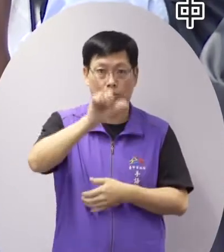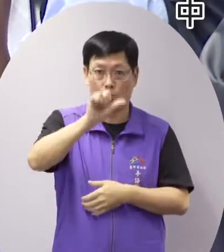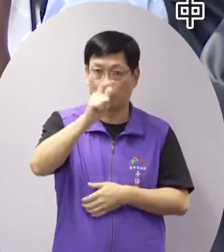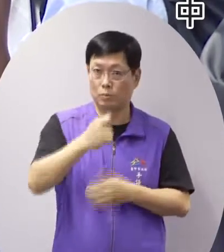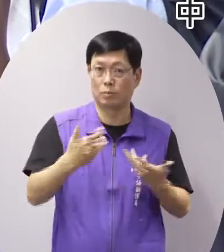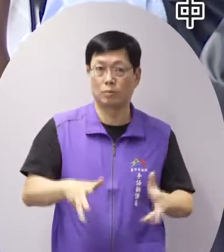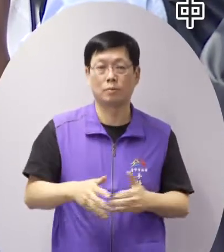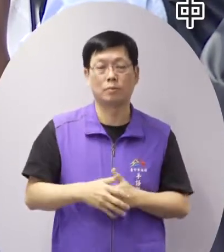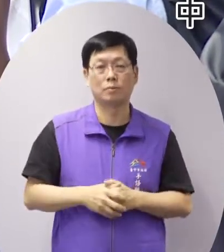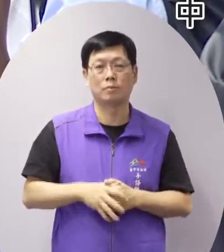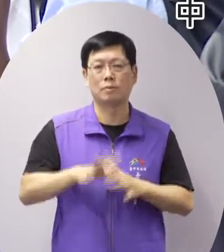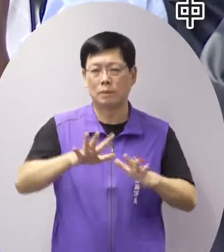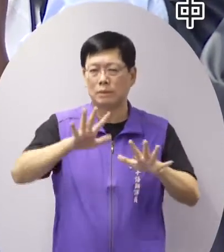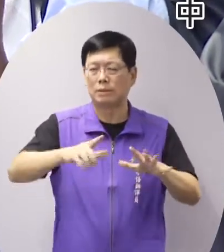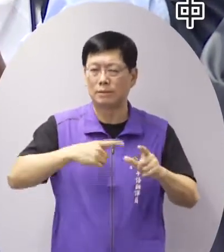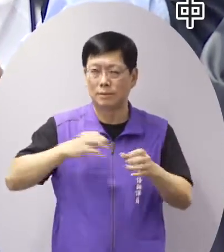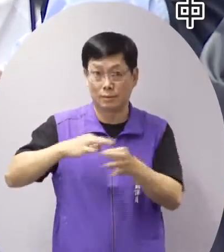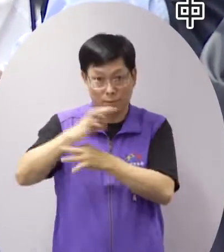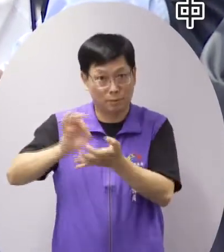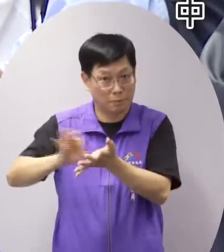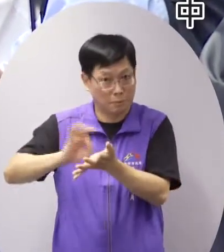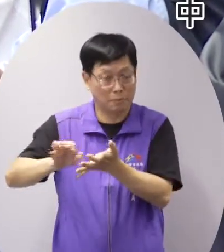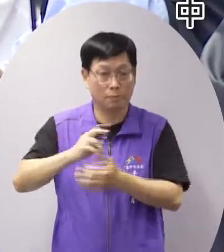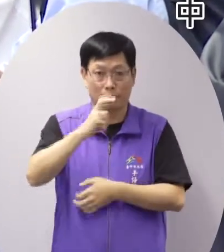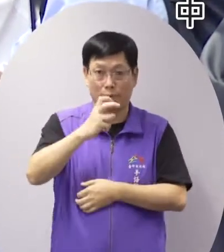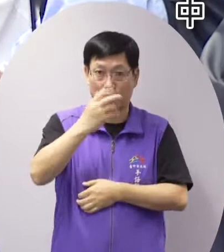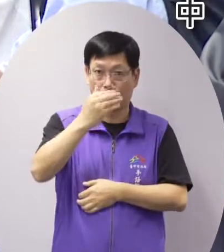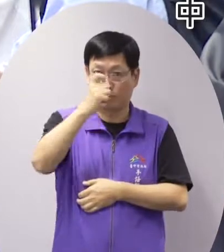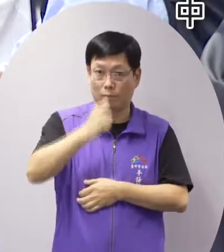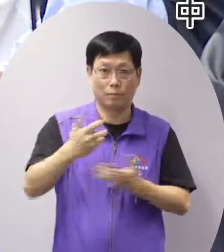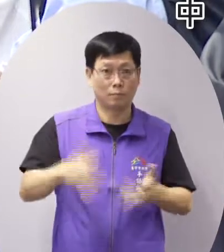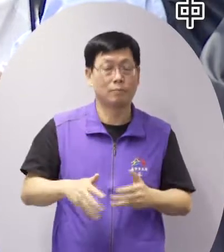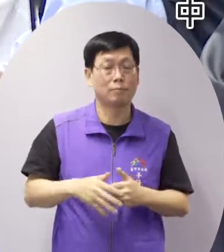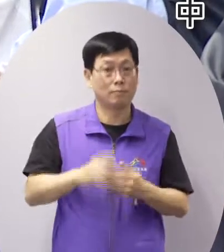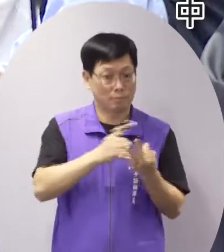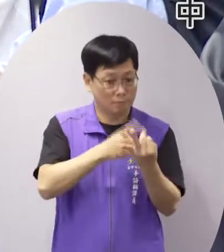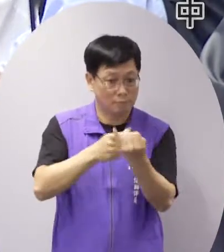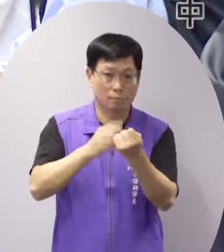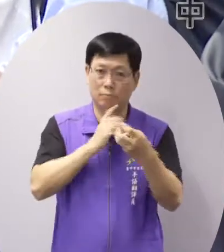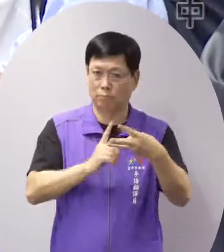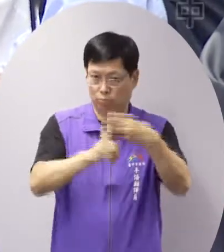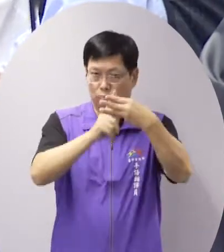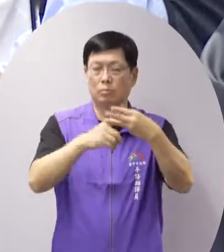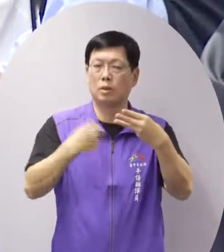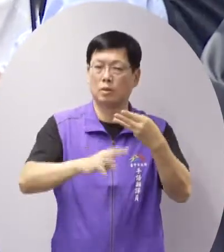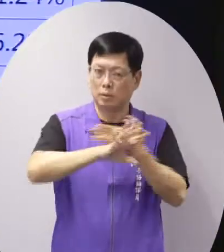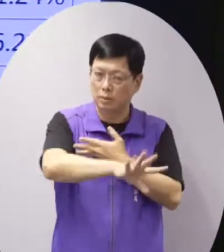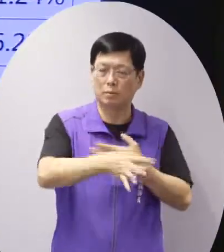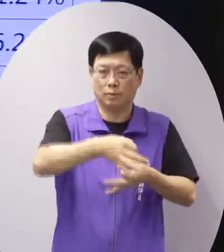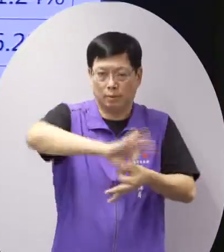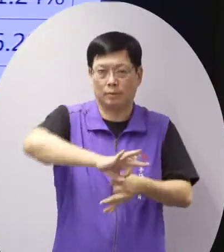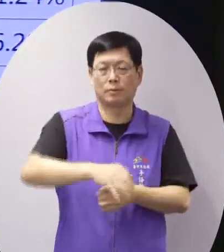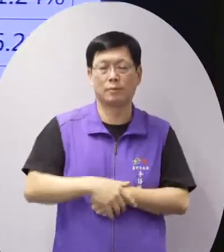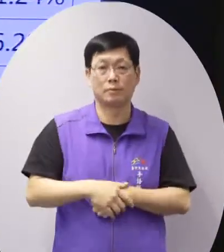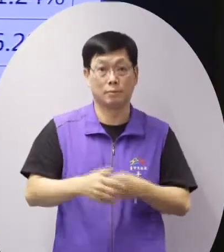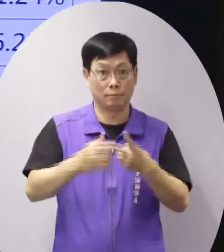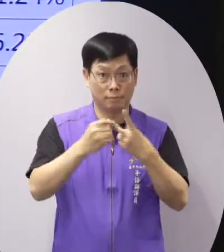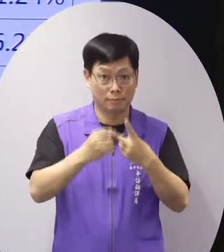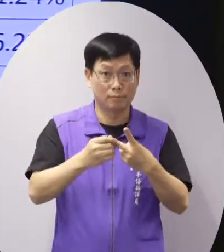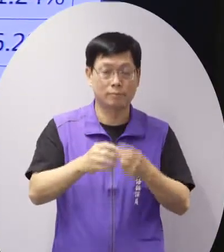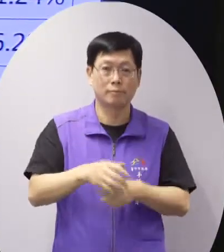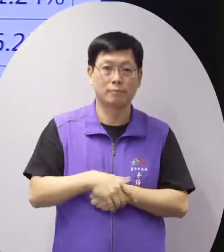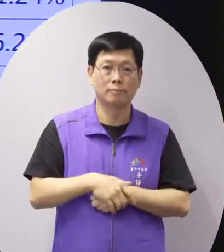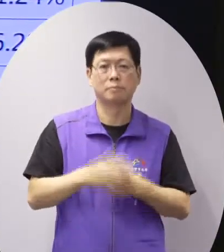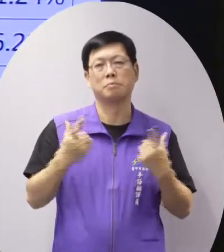经费这个部分就是我们经济发展支出编了29亿多。那这几项是主要项目，还有其他的。 那另外第二位的话，我